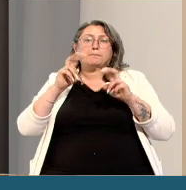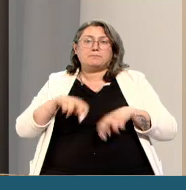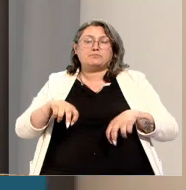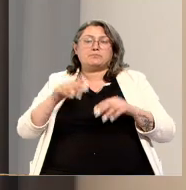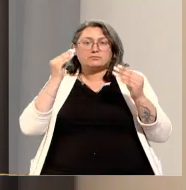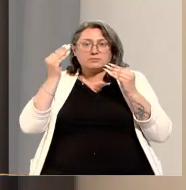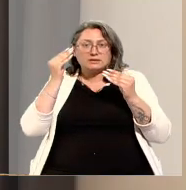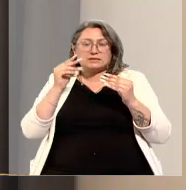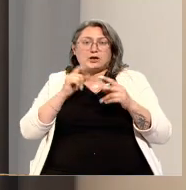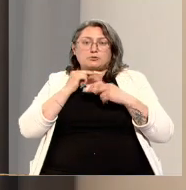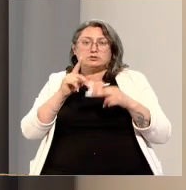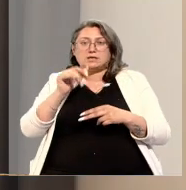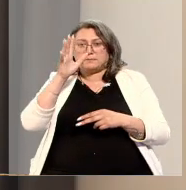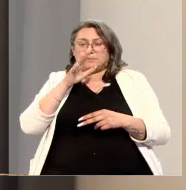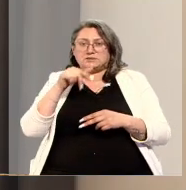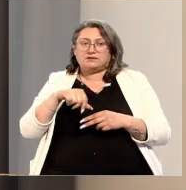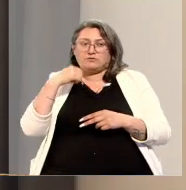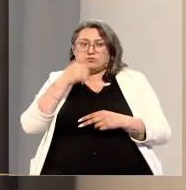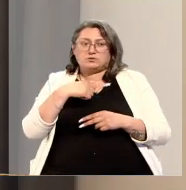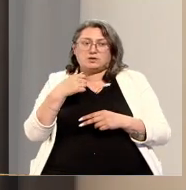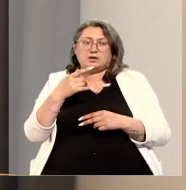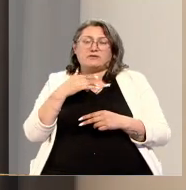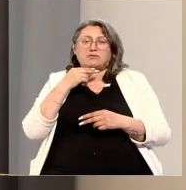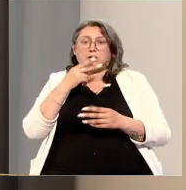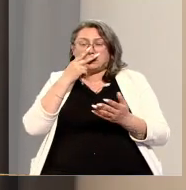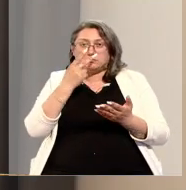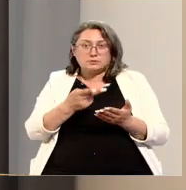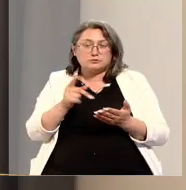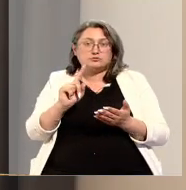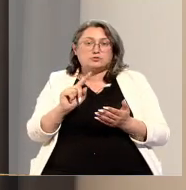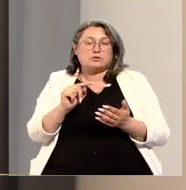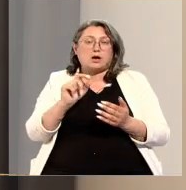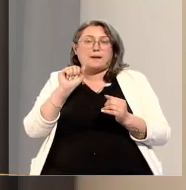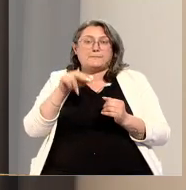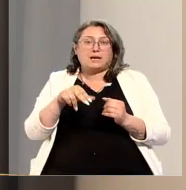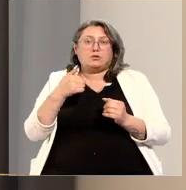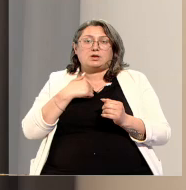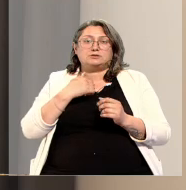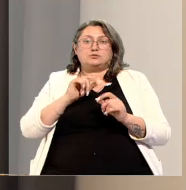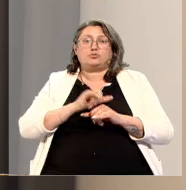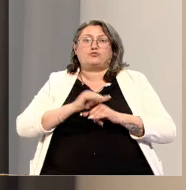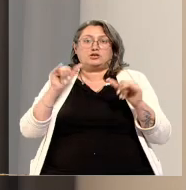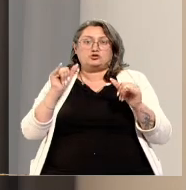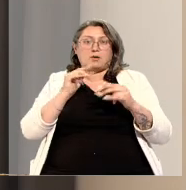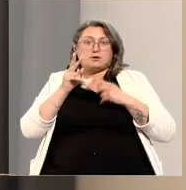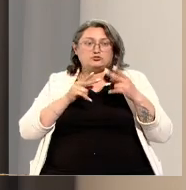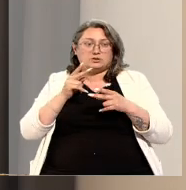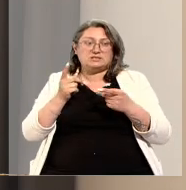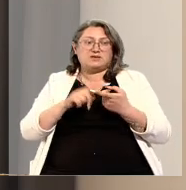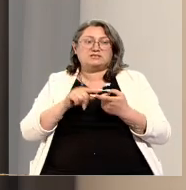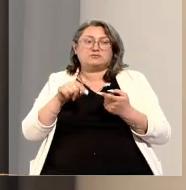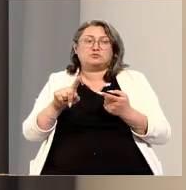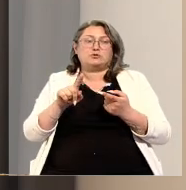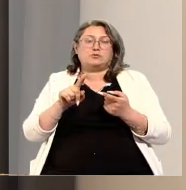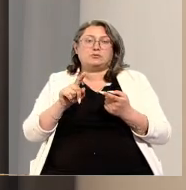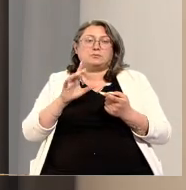обращений за 5 месяцев текущего года и обратили внимание, что в апреле у нас всплеск, то есть рост обращений, но это связано с тем, что у